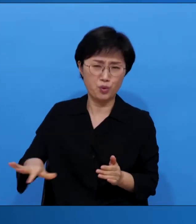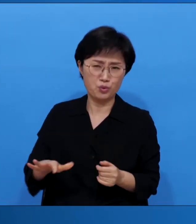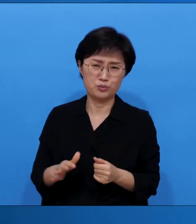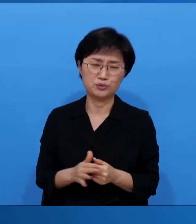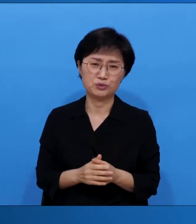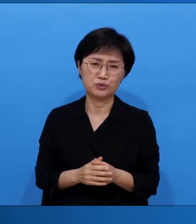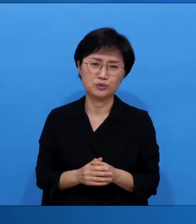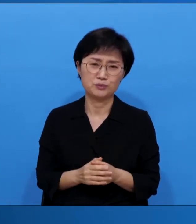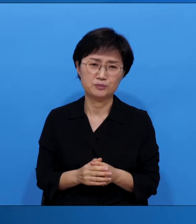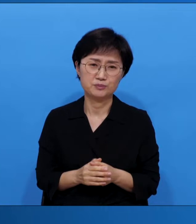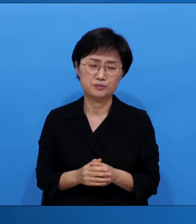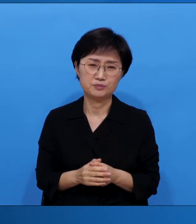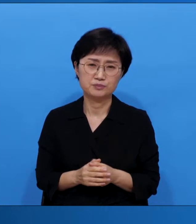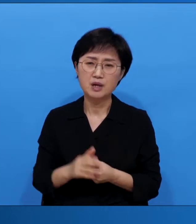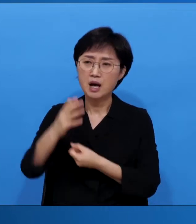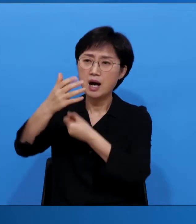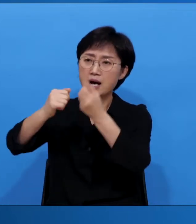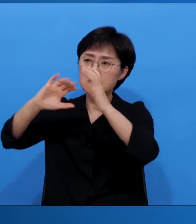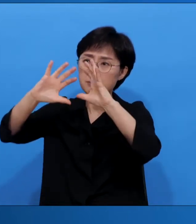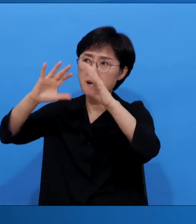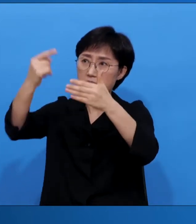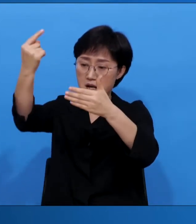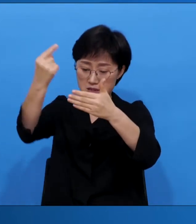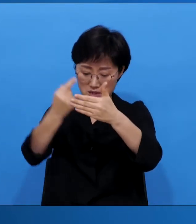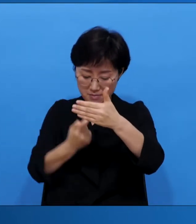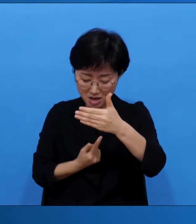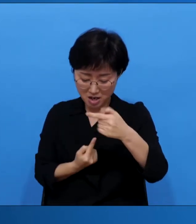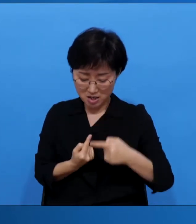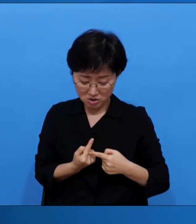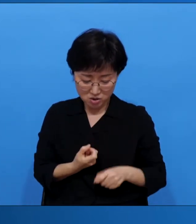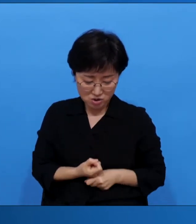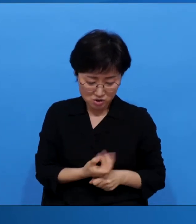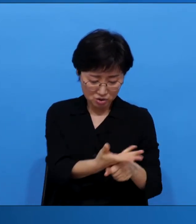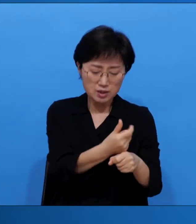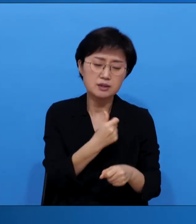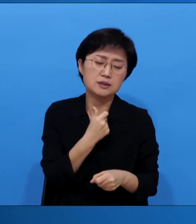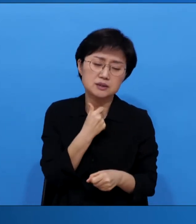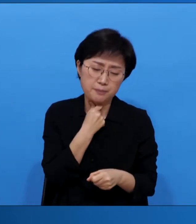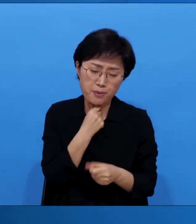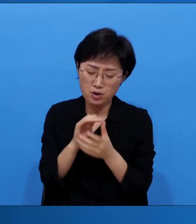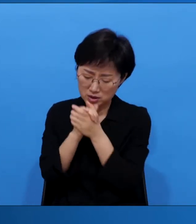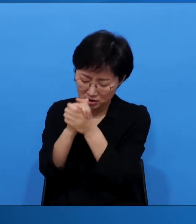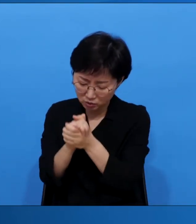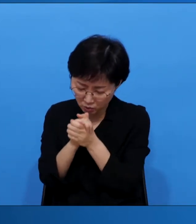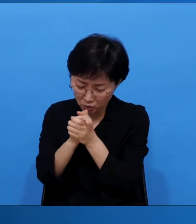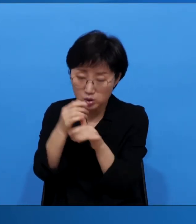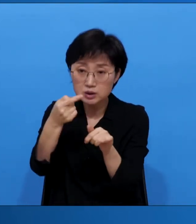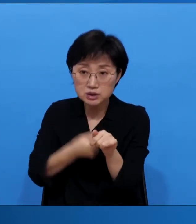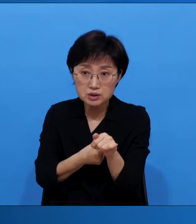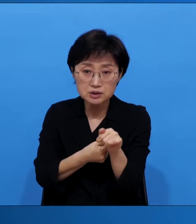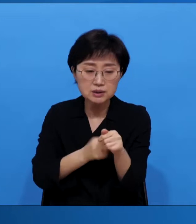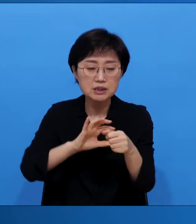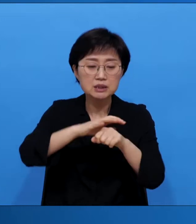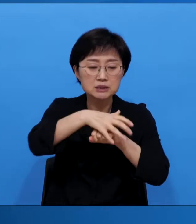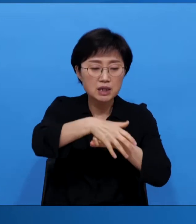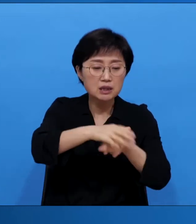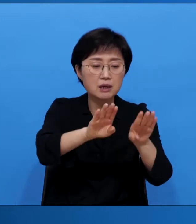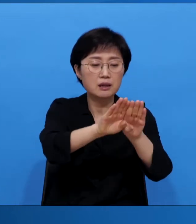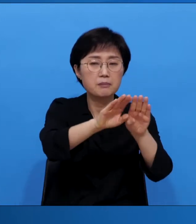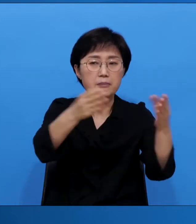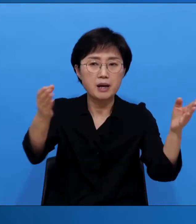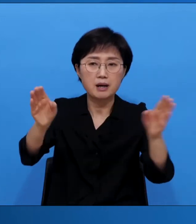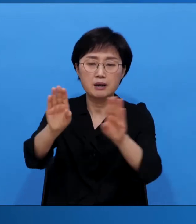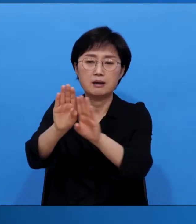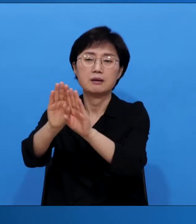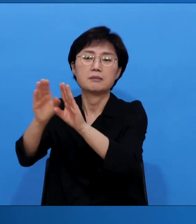health. 하나님의 나라 내게 임하고 이거 전달하게 해달라고 기도했는데 하나님은 세계 문을 열었어요. I prayed for God's kingdom to come